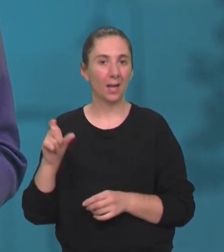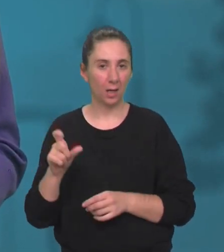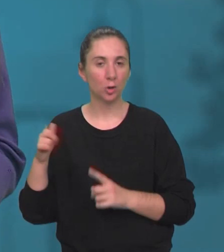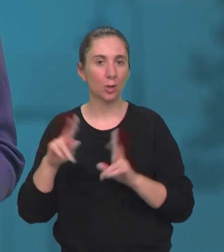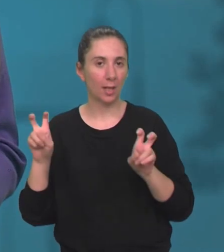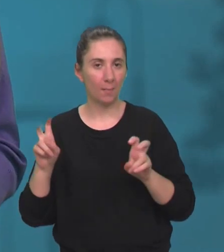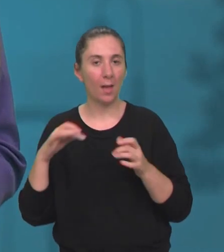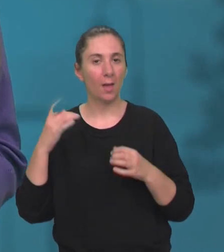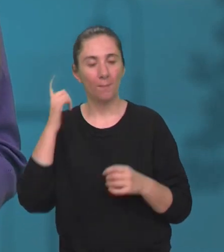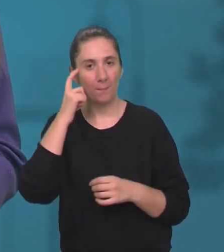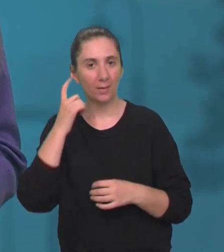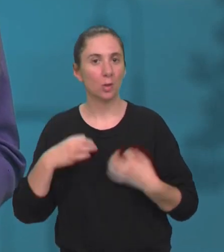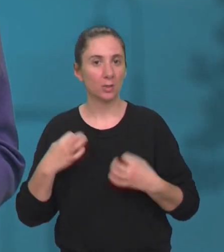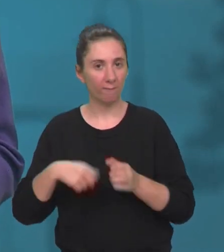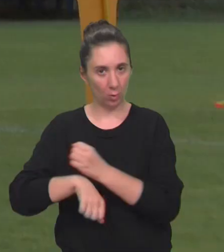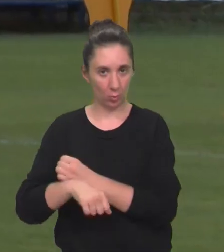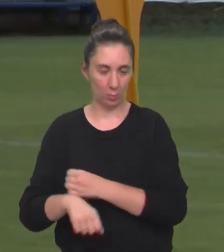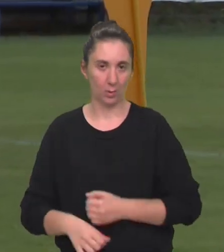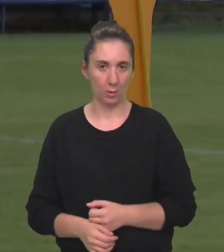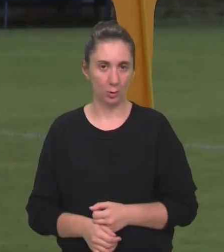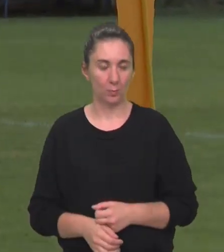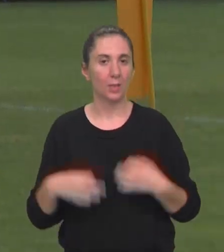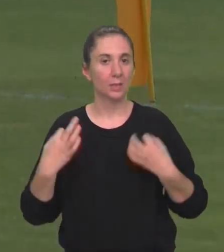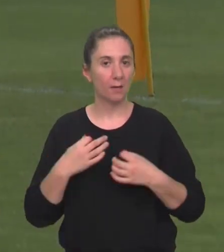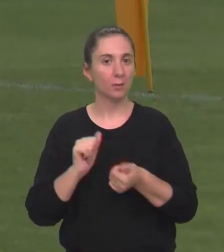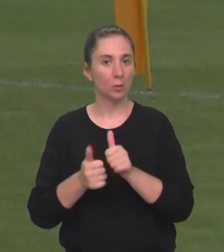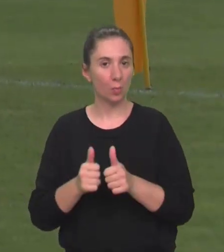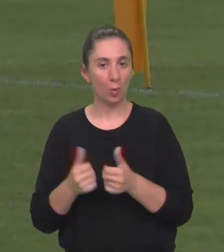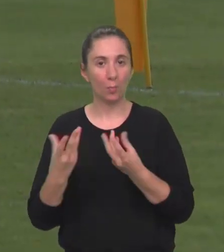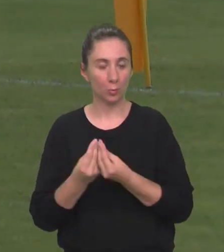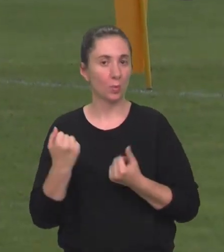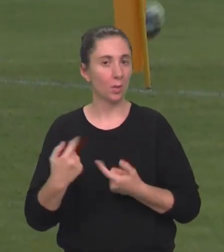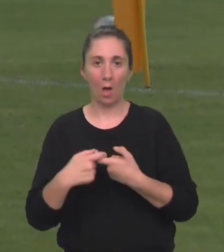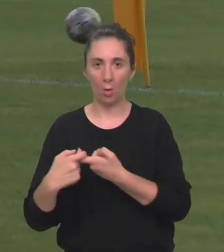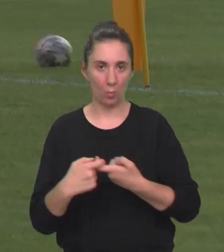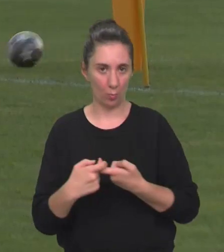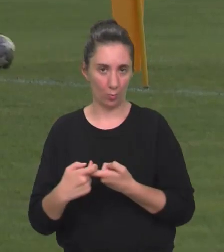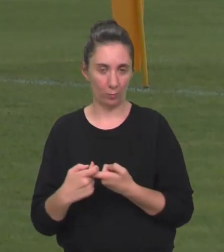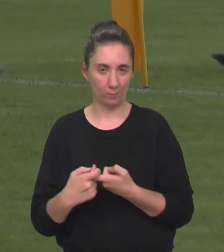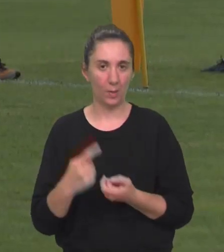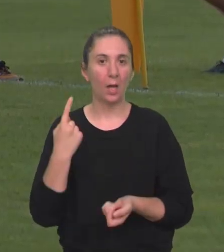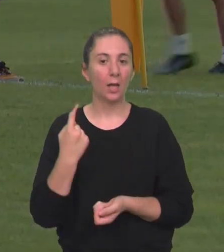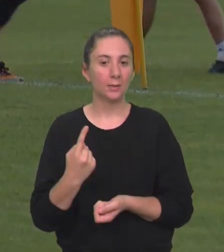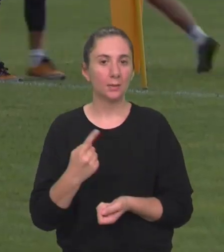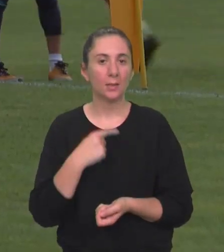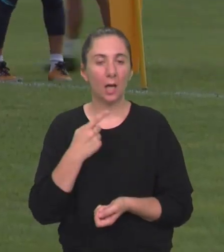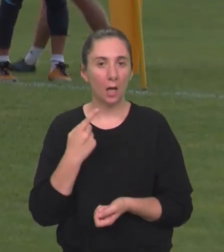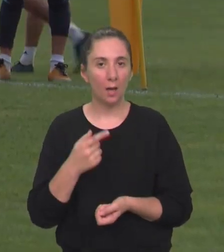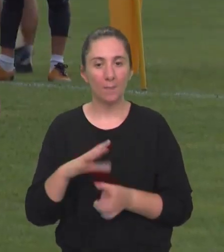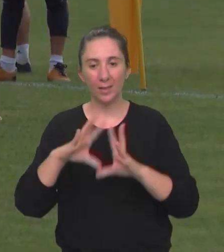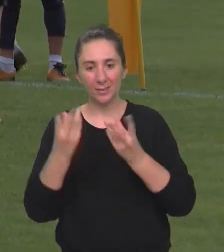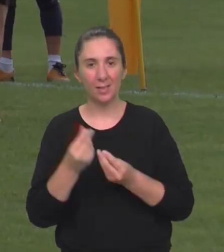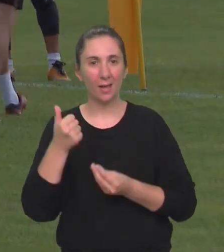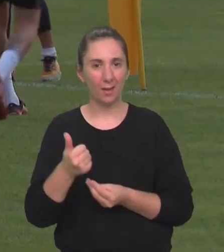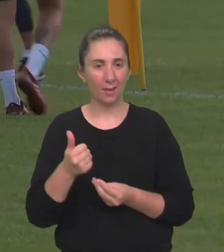Delića na temu mentalno zdravlje nogometaša. Zdravlje i sport međusobno su jako povezani, a sama činjenica da se cijela